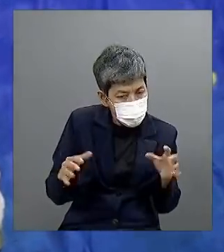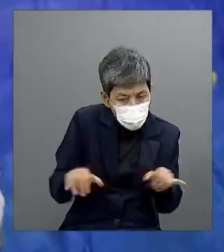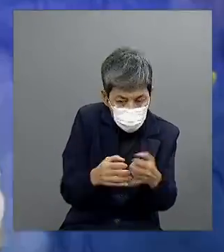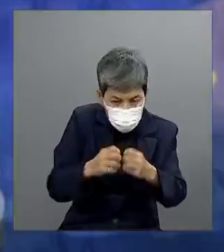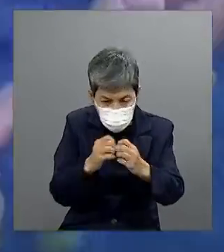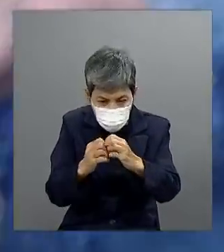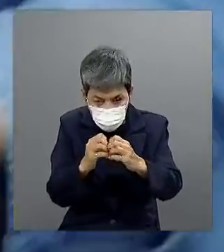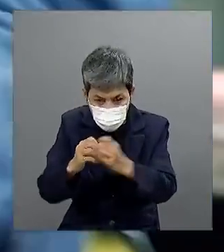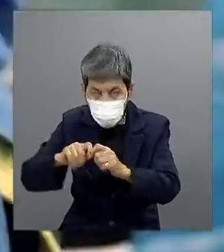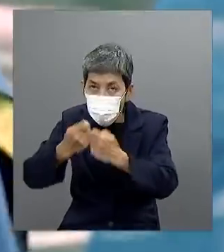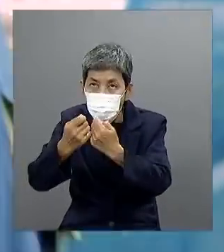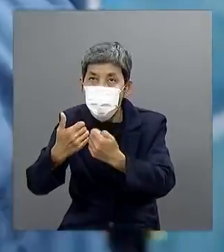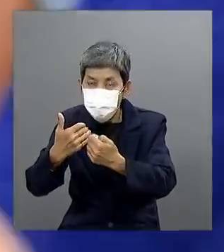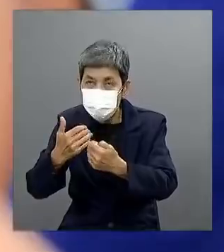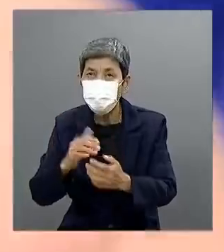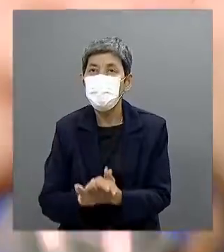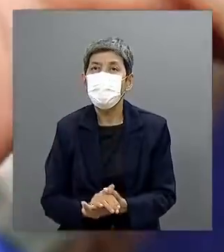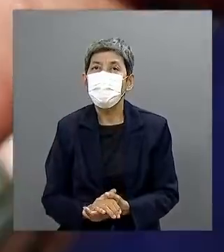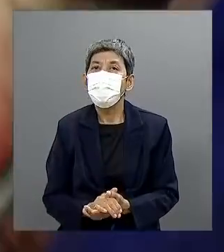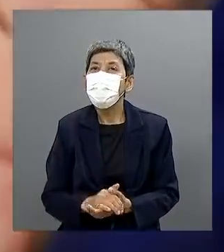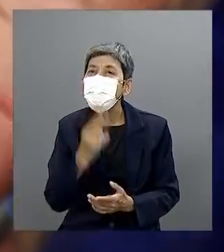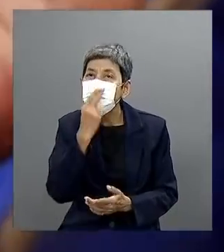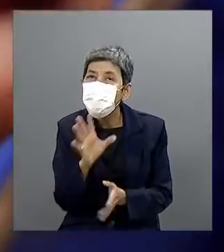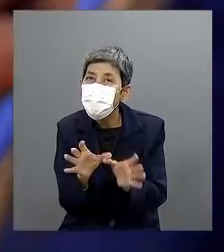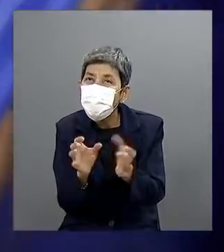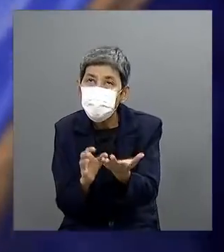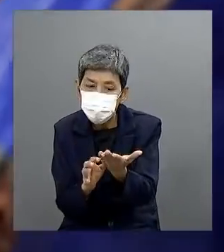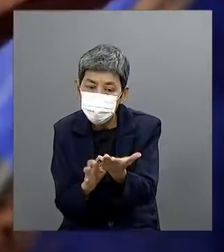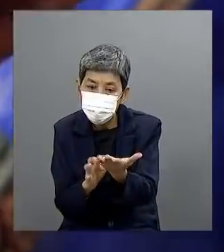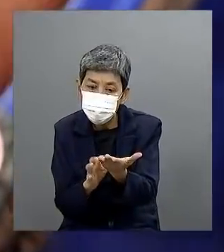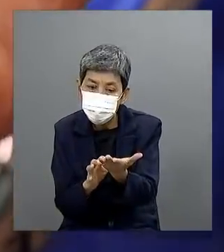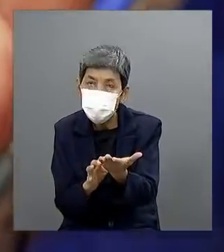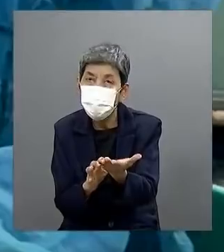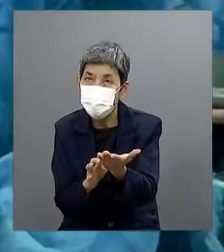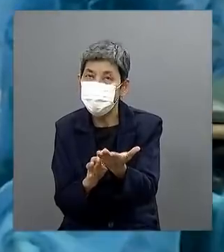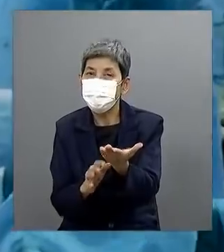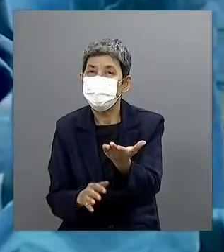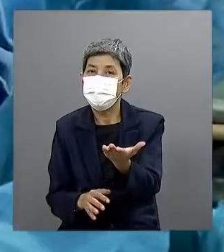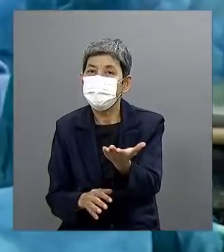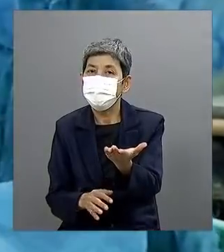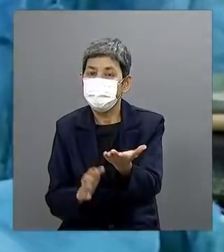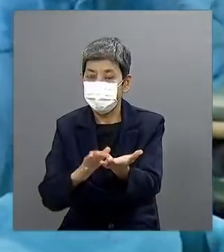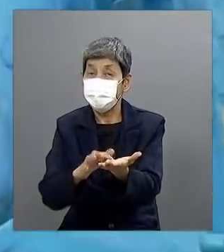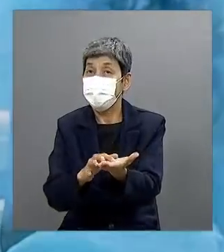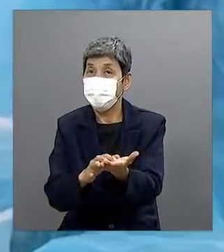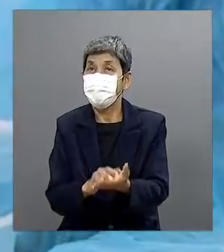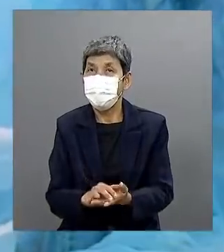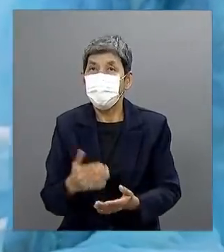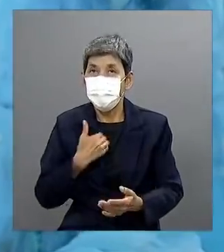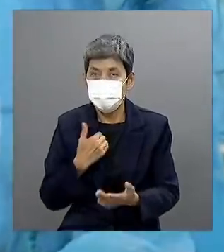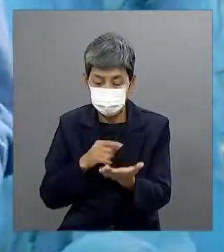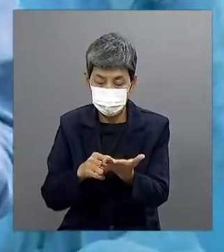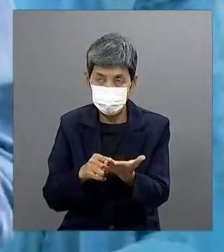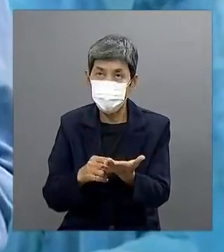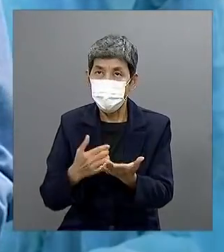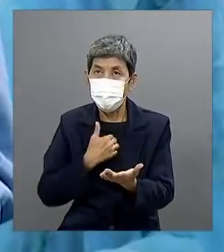อีกหน่อยมันก็ตายเนี่ยค่ะแต่เป็นปูลอกคาบบางคนบอกเอาทิ้งได้แต่เรากลับเอาไปแปร